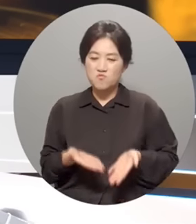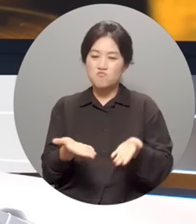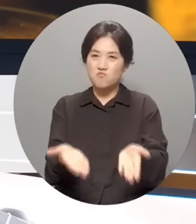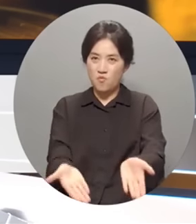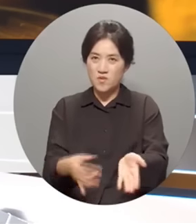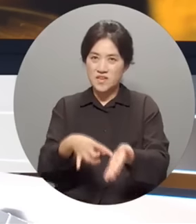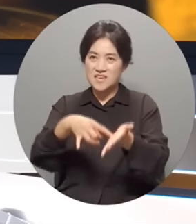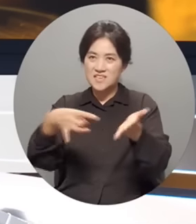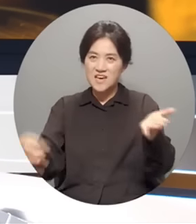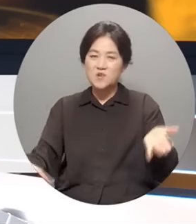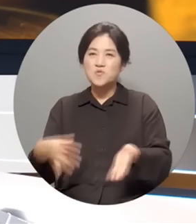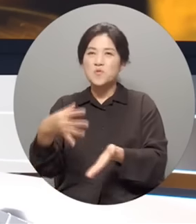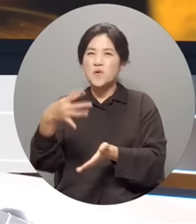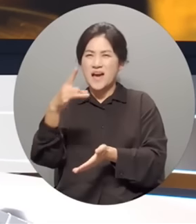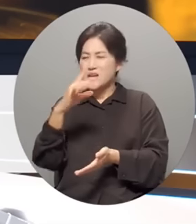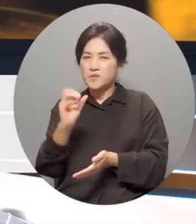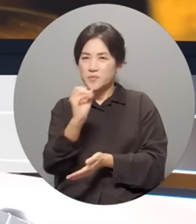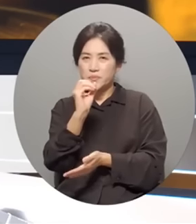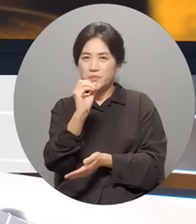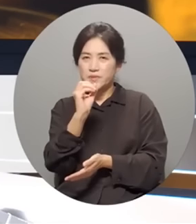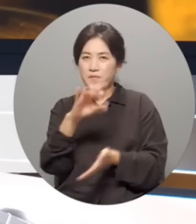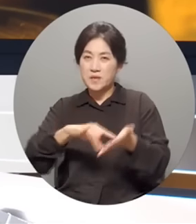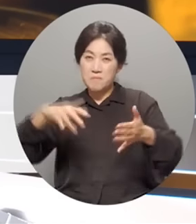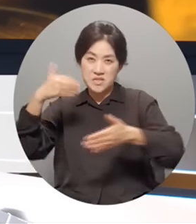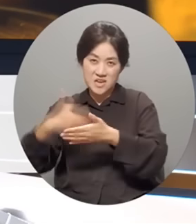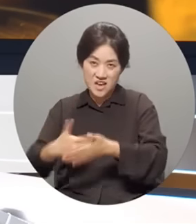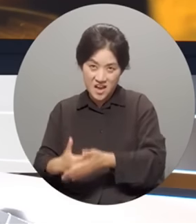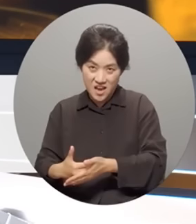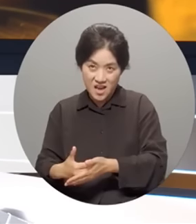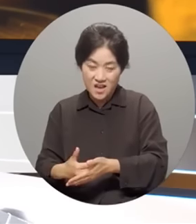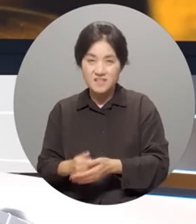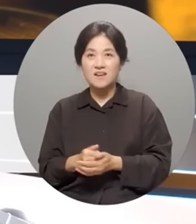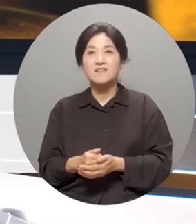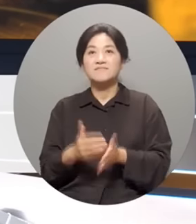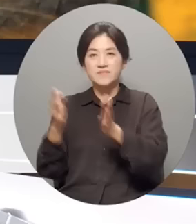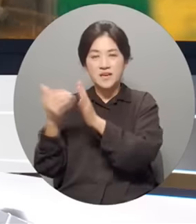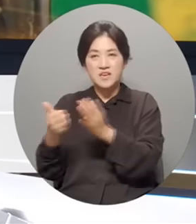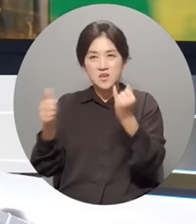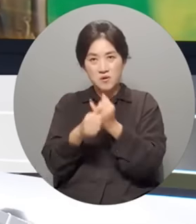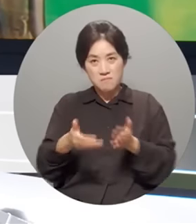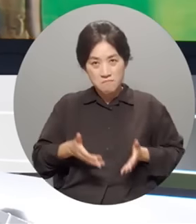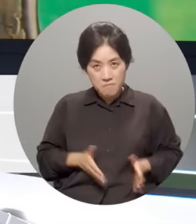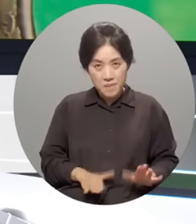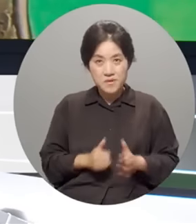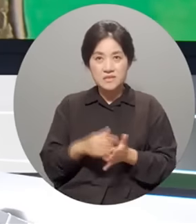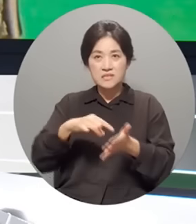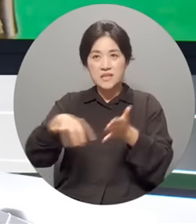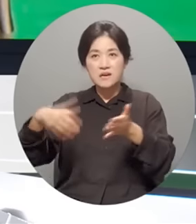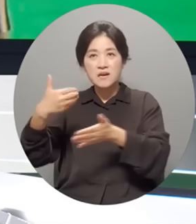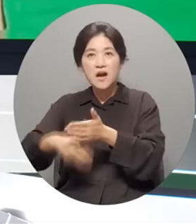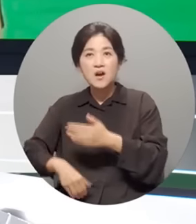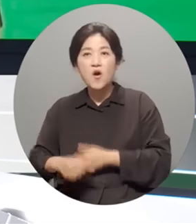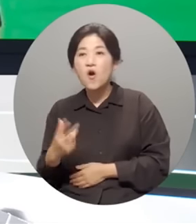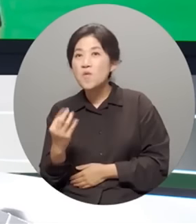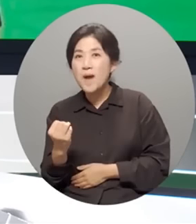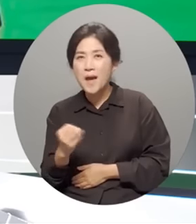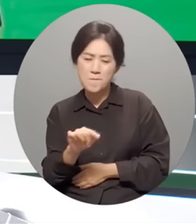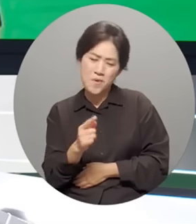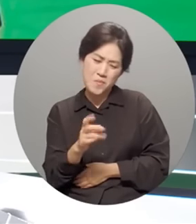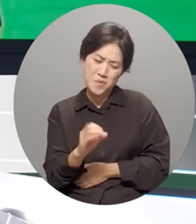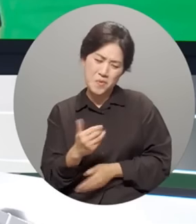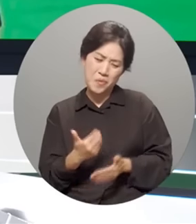상속세를 한 푼도 안 낼 수 있거나 세금을 많이 깎아주는데, 결혼해서 아이를 낳으면 세금 깎아주는 게 백 몇십만